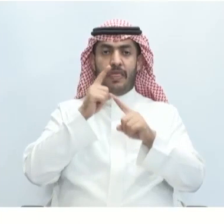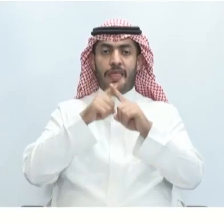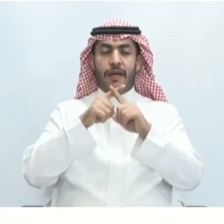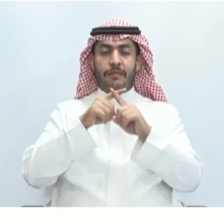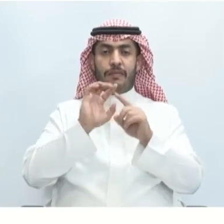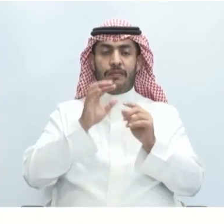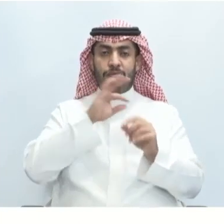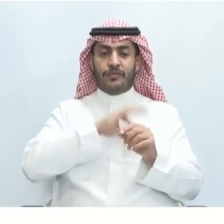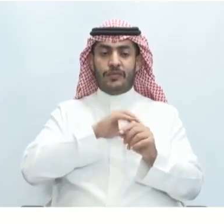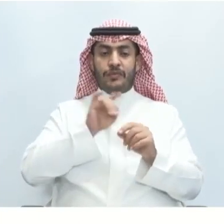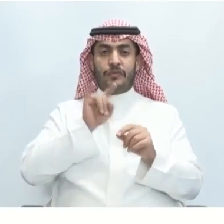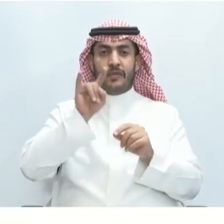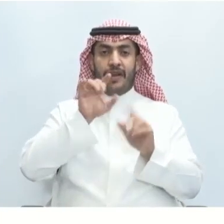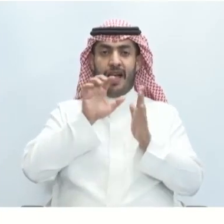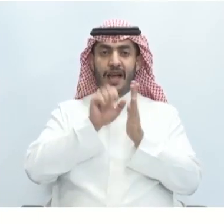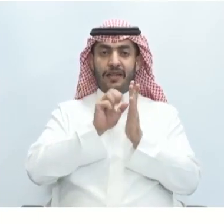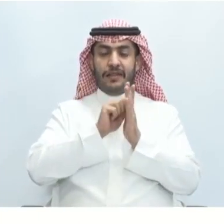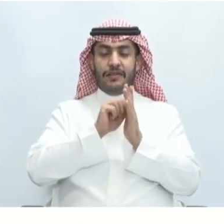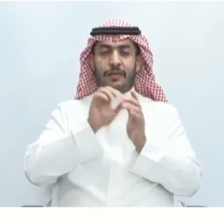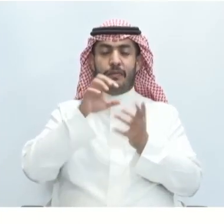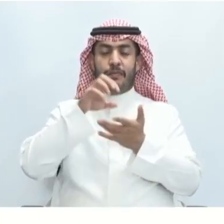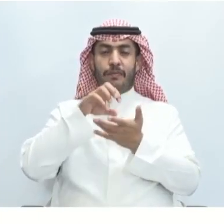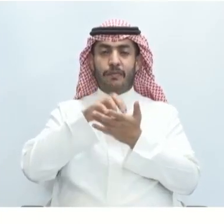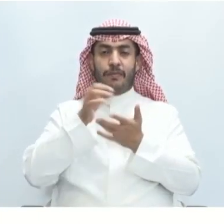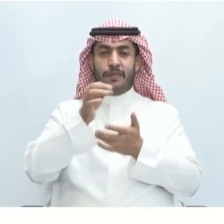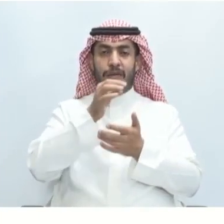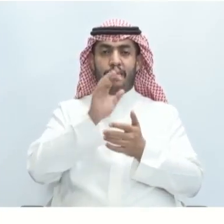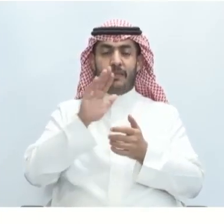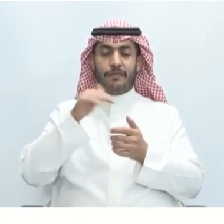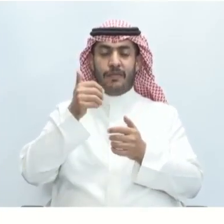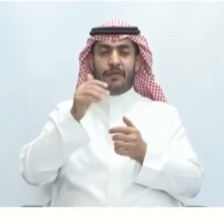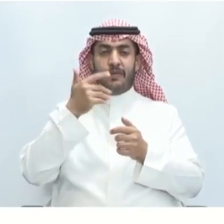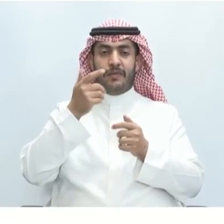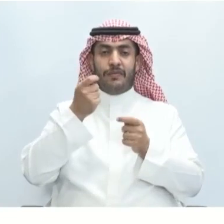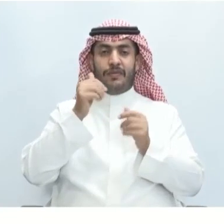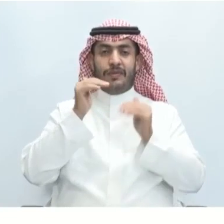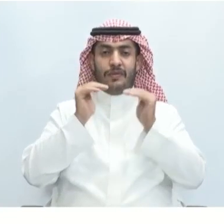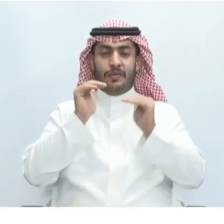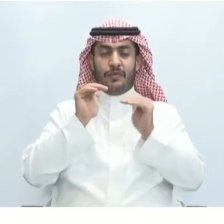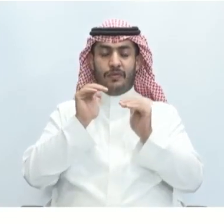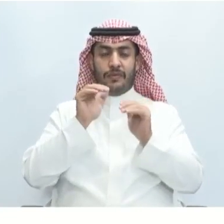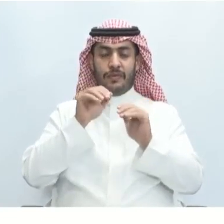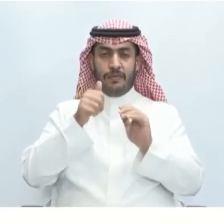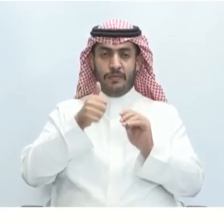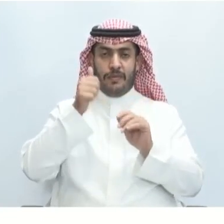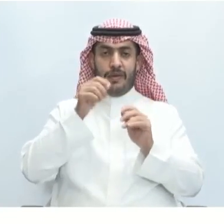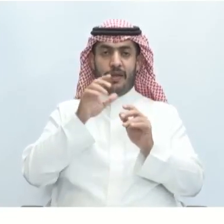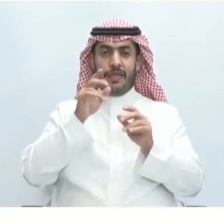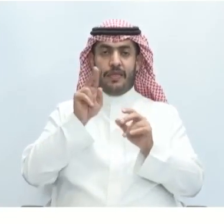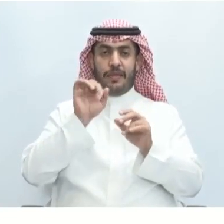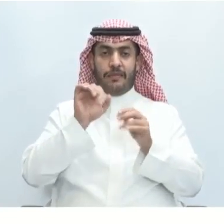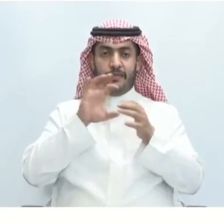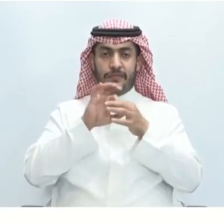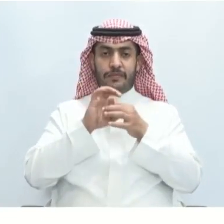عدد التذاكر المسافرين محجوزه الى الوجهه وفي التاكيد في متوسط سعر التذكره الذي تم تحديده